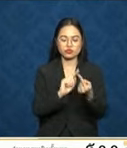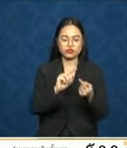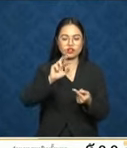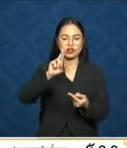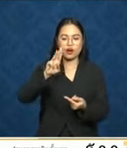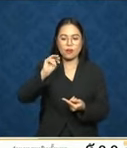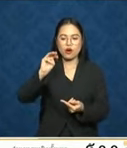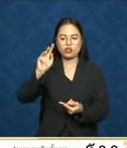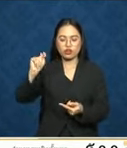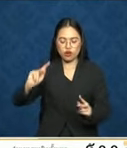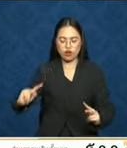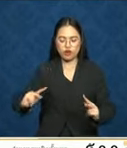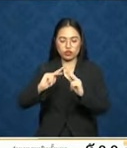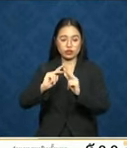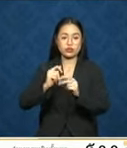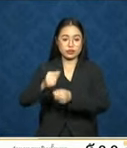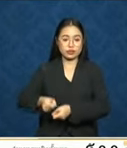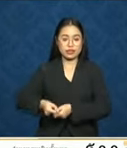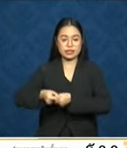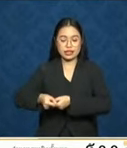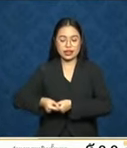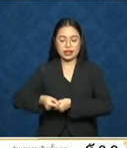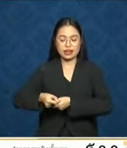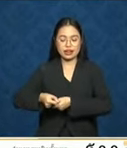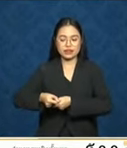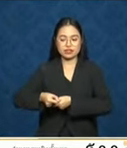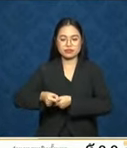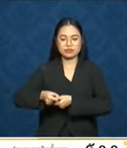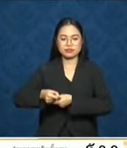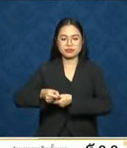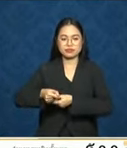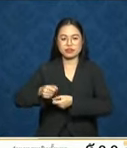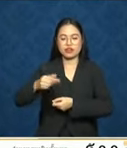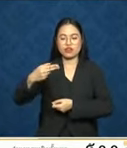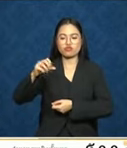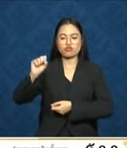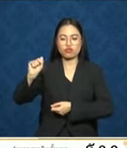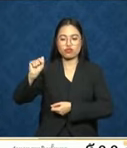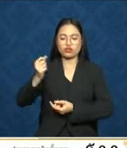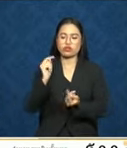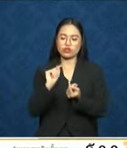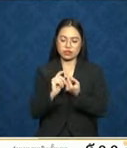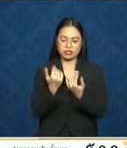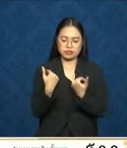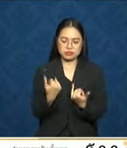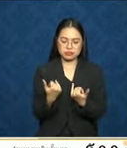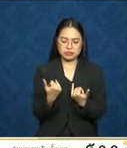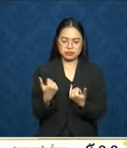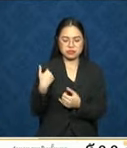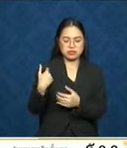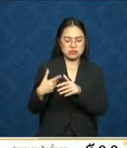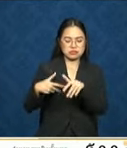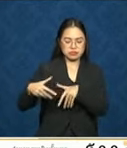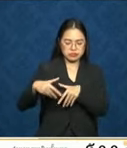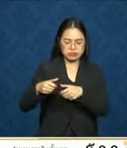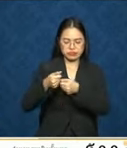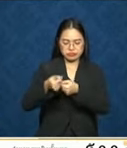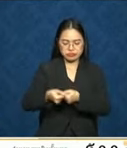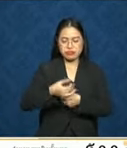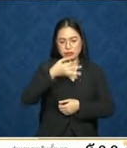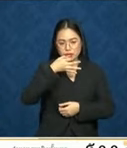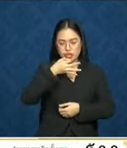ษตรและสหกรณ์ท่านประธานครับผมได้รับเรื่องร้องเรียนจากพี่น้องเกษตรกรชาวตำบลหนองตะไ